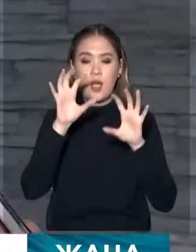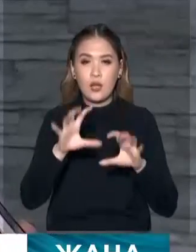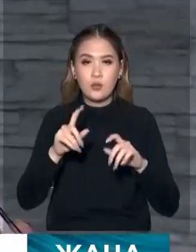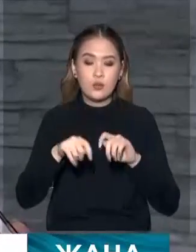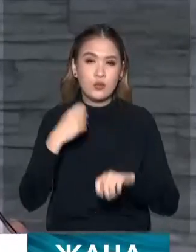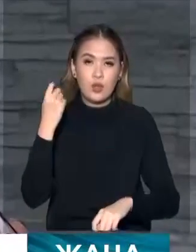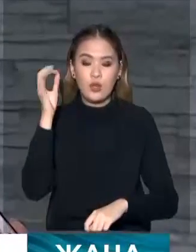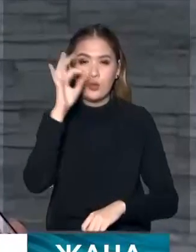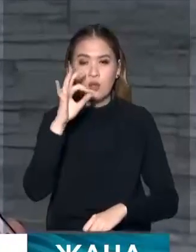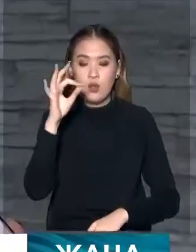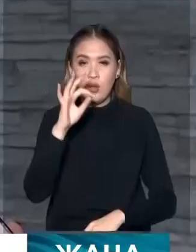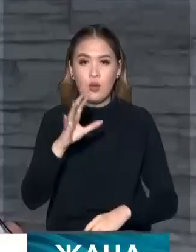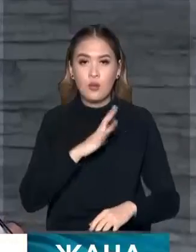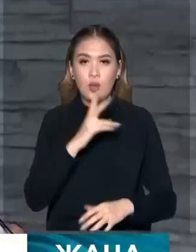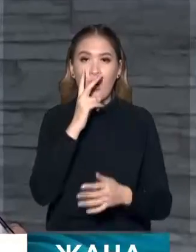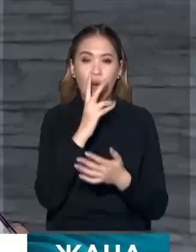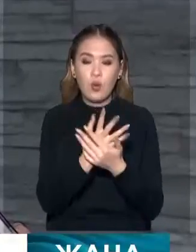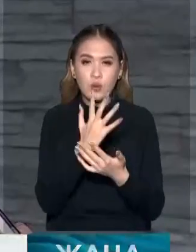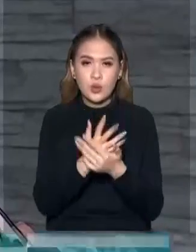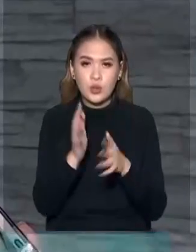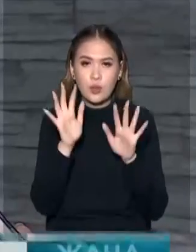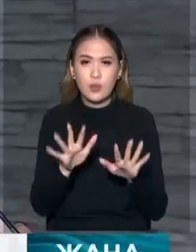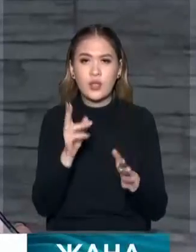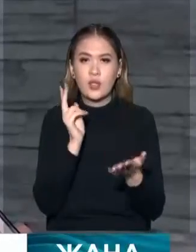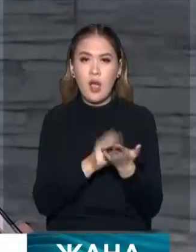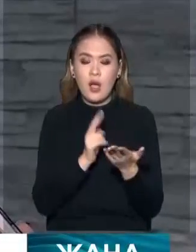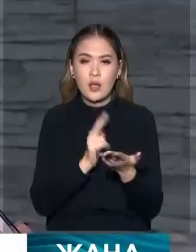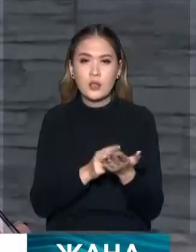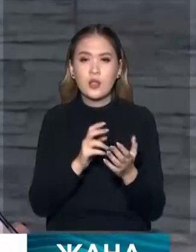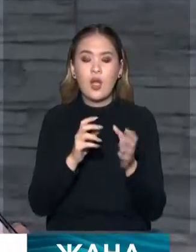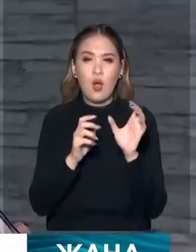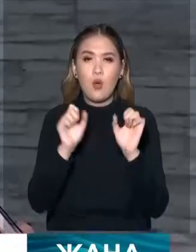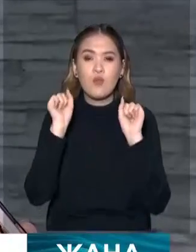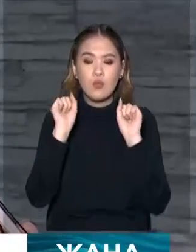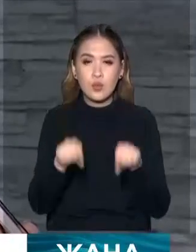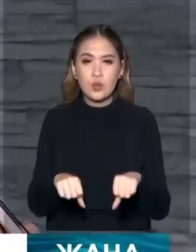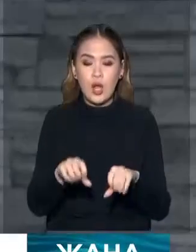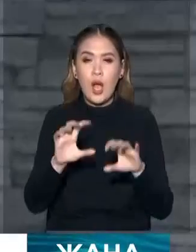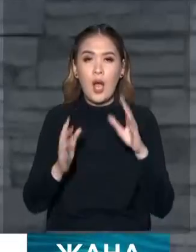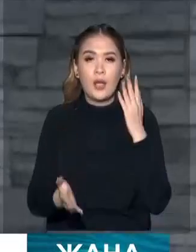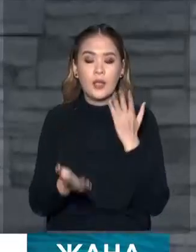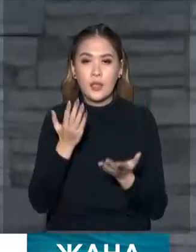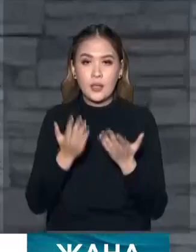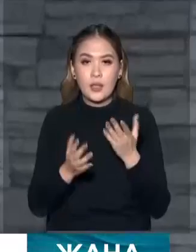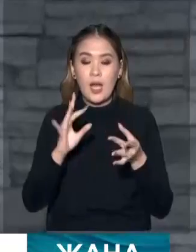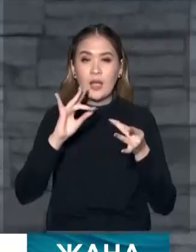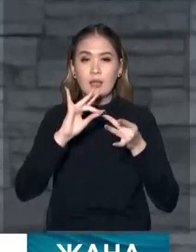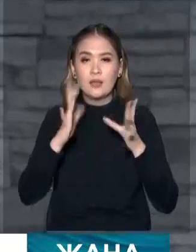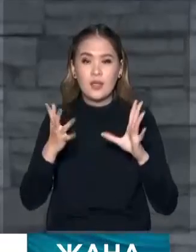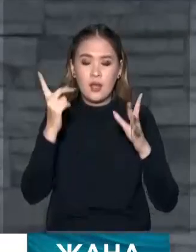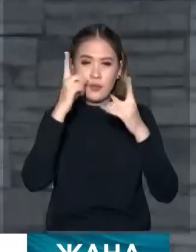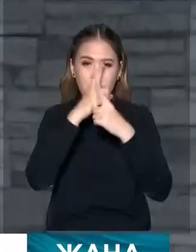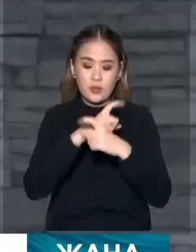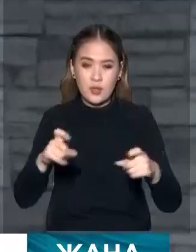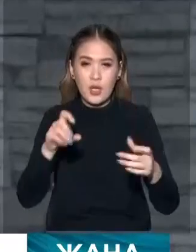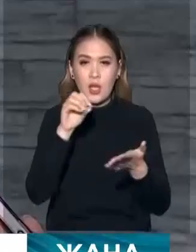да бір құзырлы органдарда көрсету, дәлелдеу үшін қолдануға болады. Егер де әлеуметтік желіге салып, не болмаса